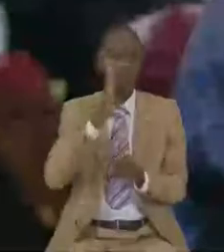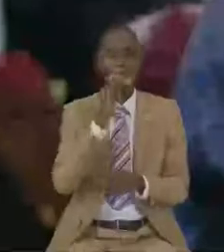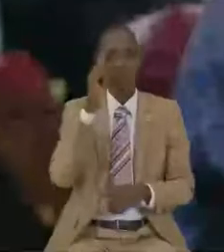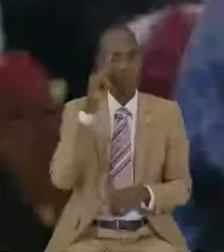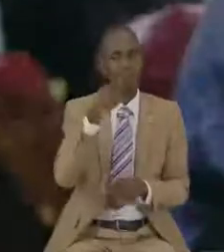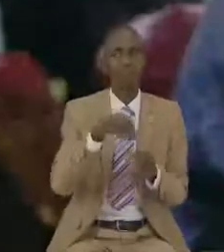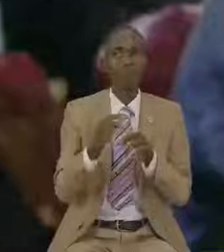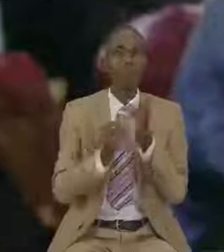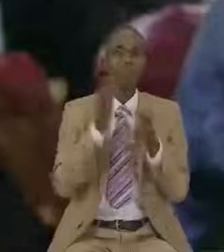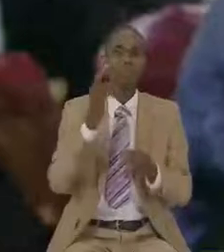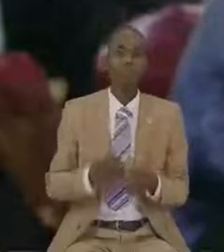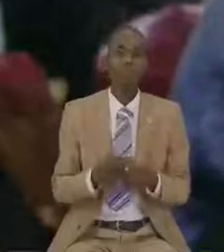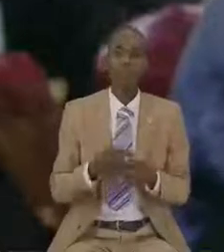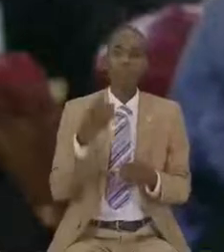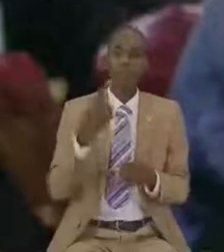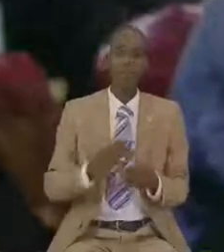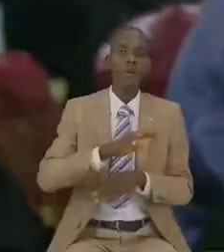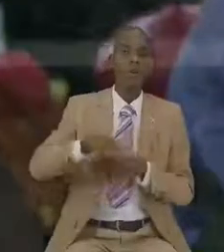Écritures sera pour toi